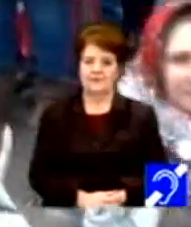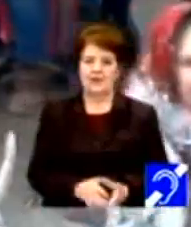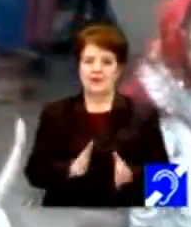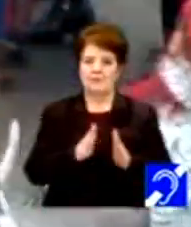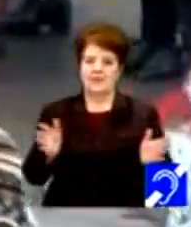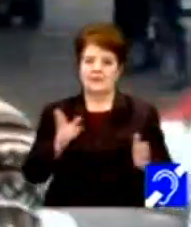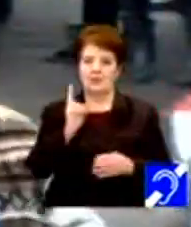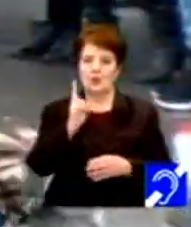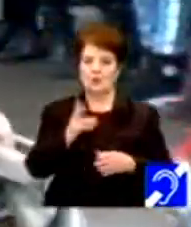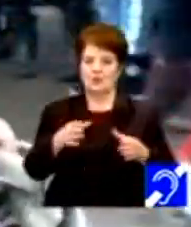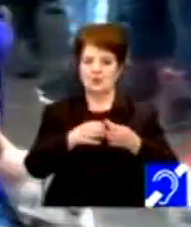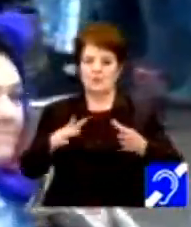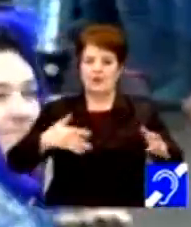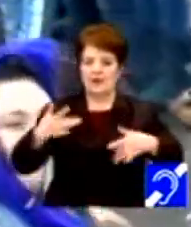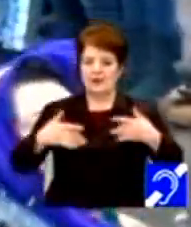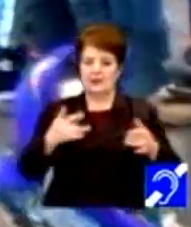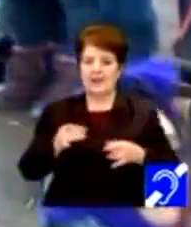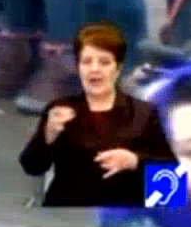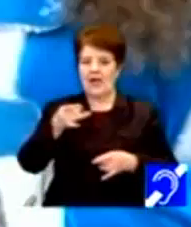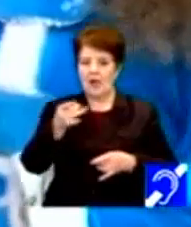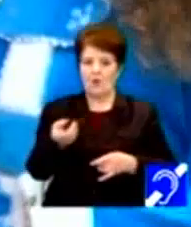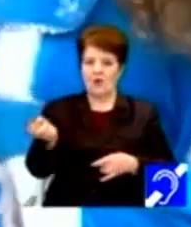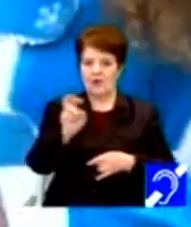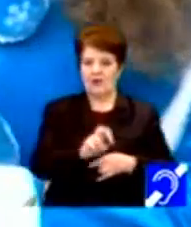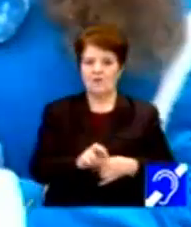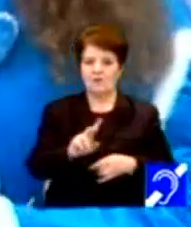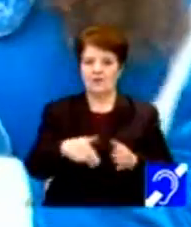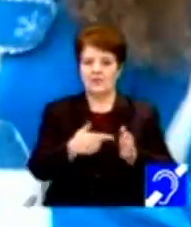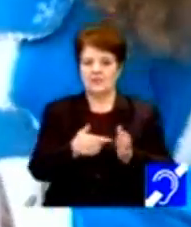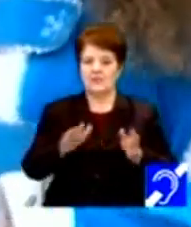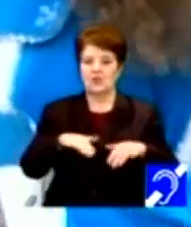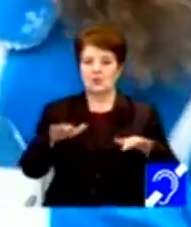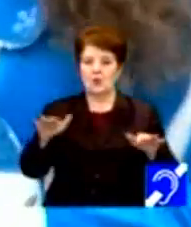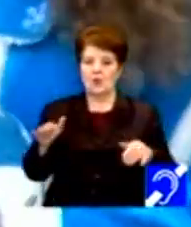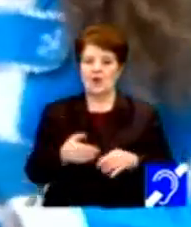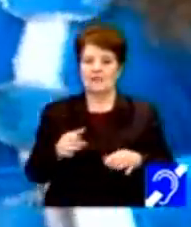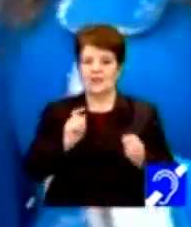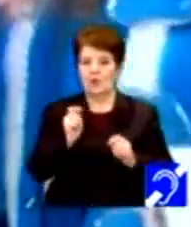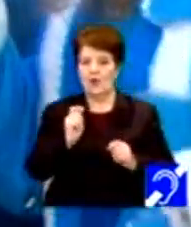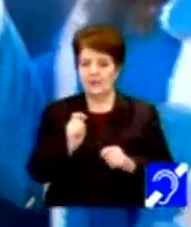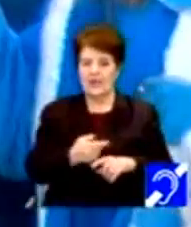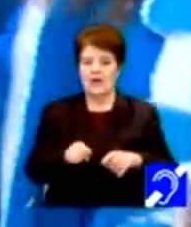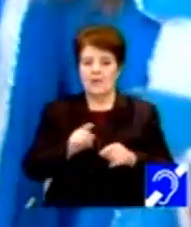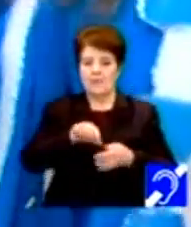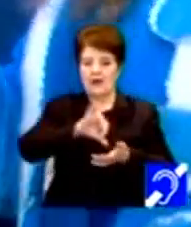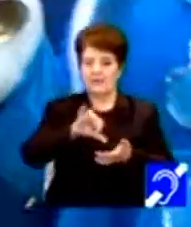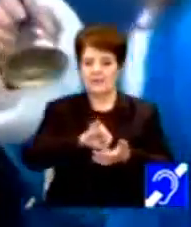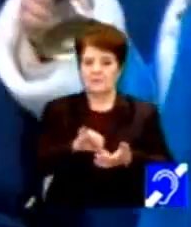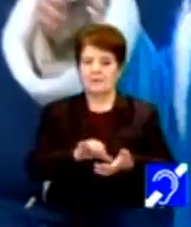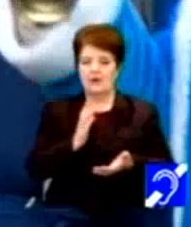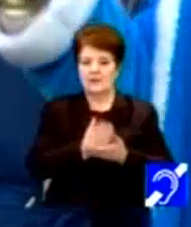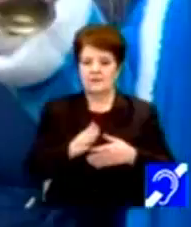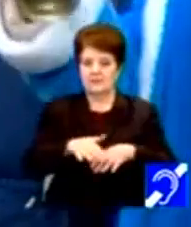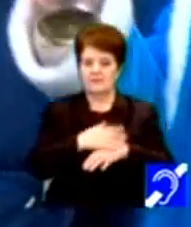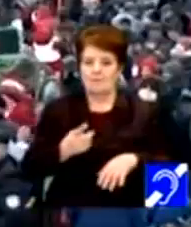Peste 20 de colective artistice din raion au venit să-i colinde pe locuitorii din Soroca. Pe lângă programul artistic, participanții au avut parte de un târg